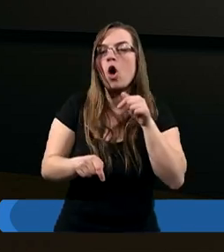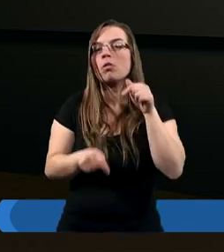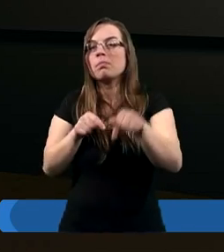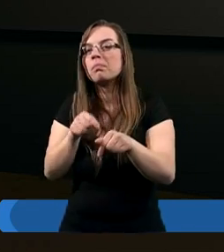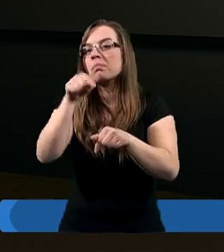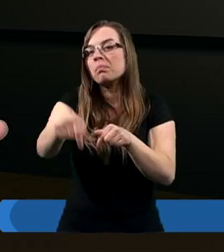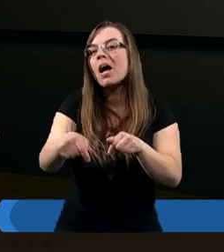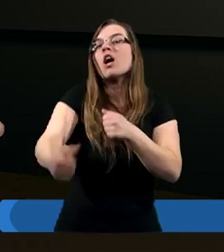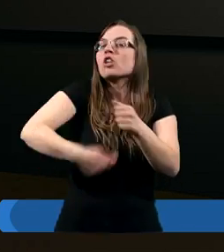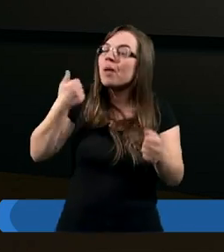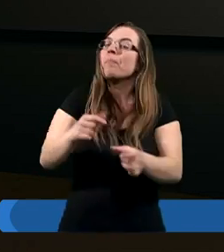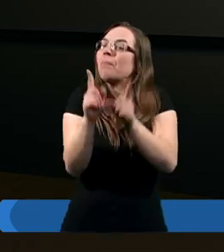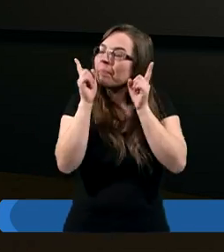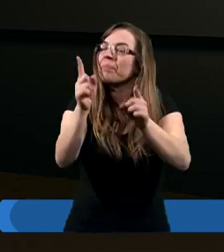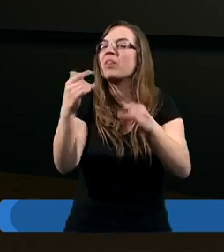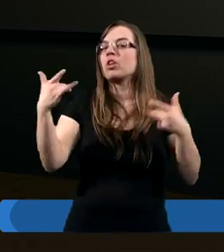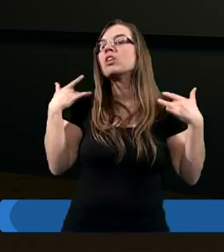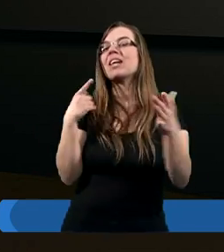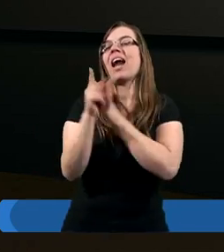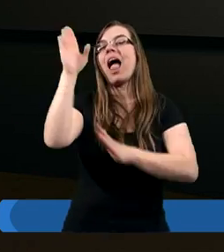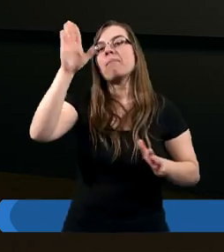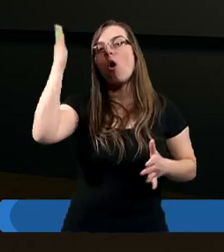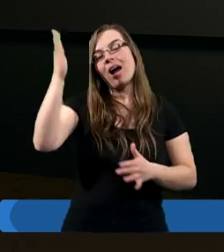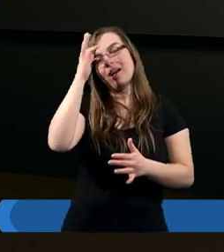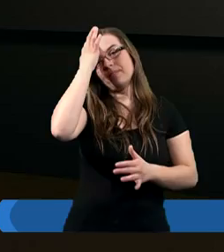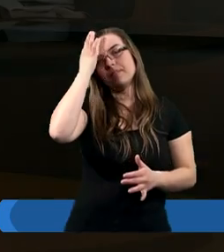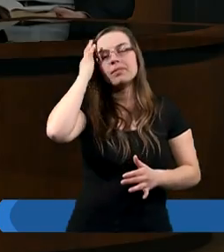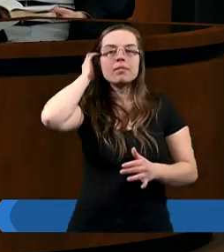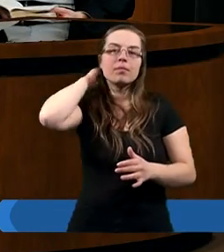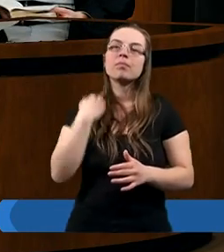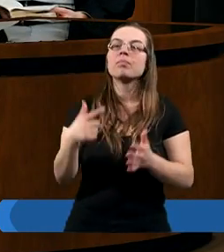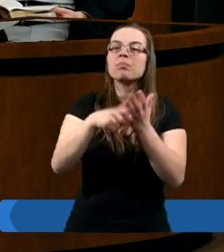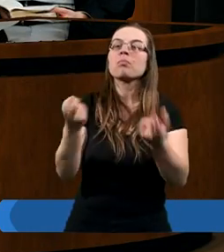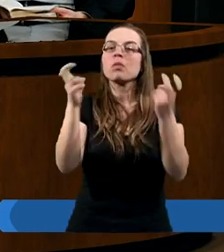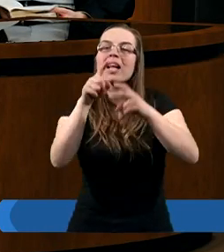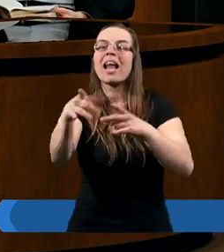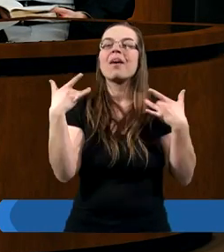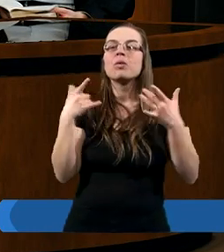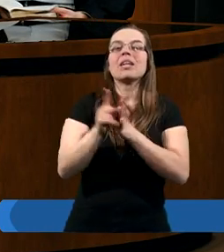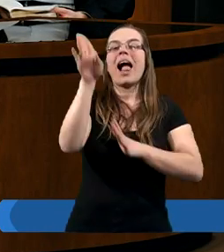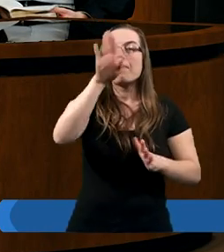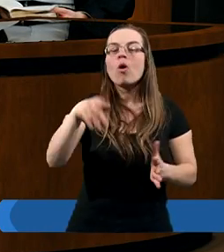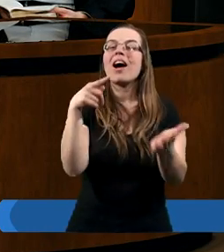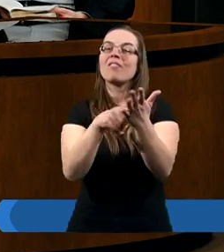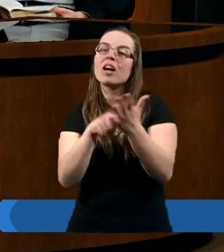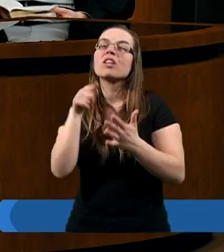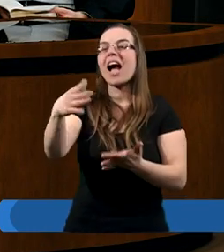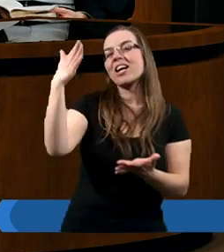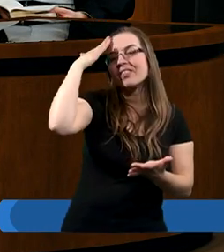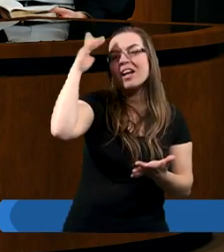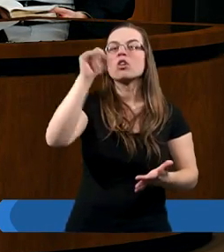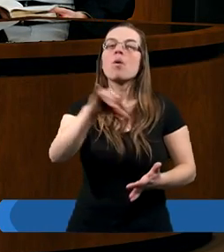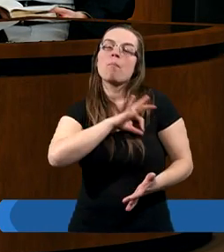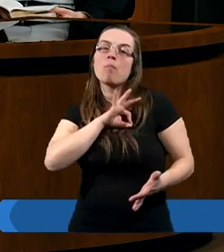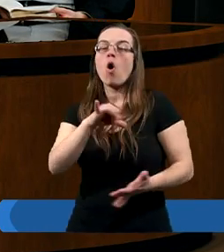trzy i aby było to naprawdę życie dla Niego. Właśnie podstawą w takim życiu dla Boga jest właśnie ta świadomość,